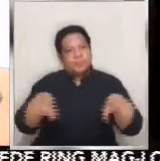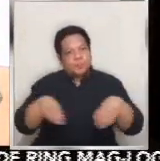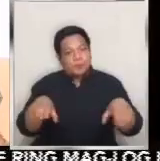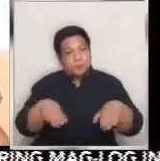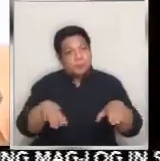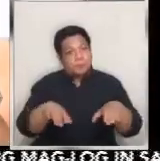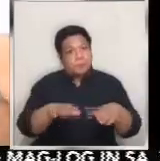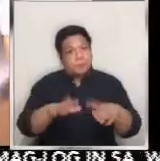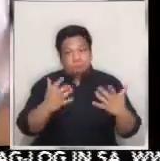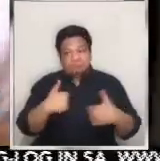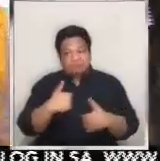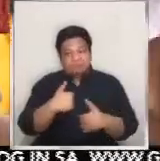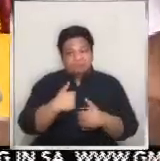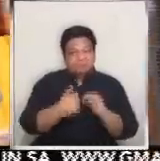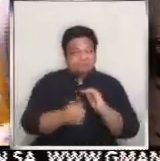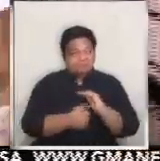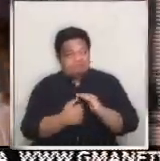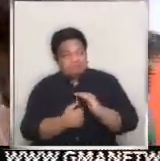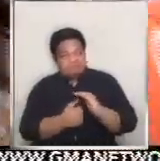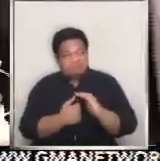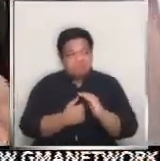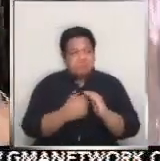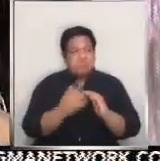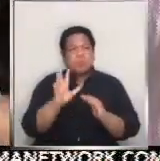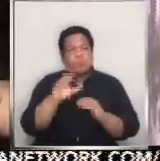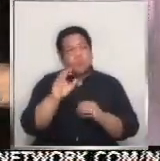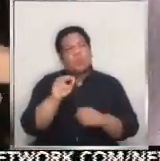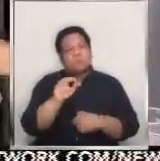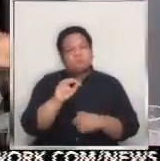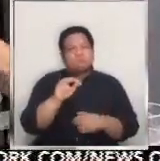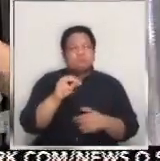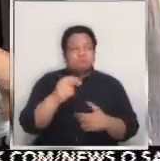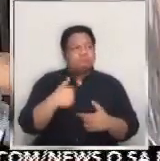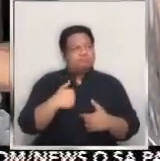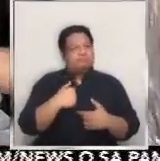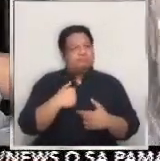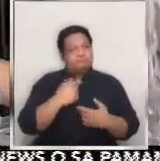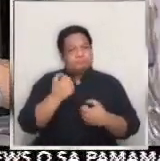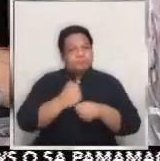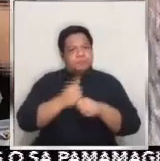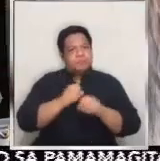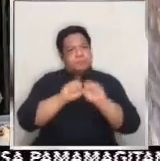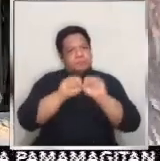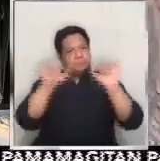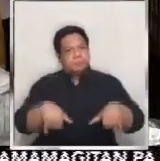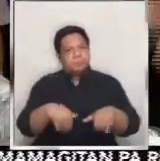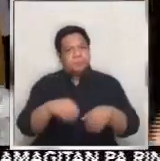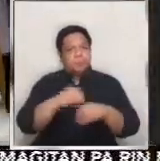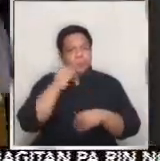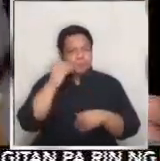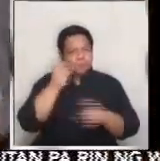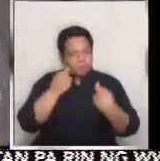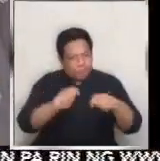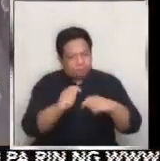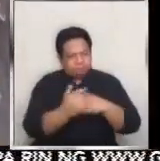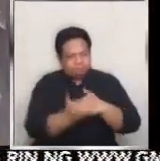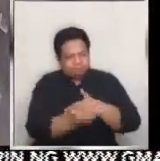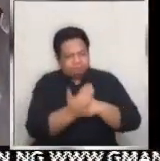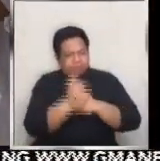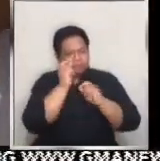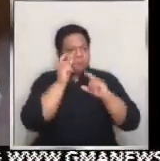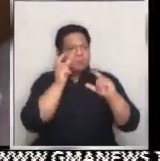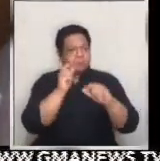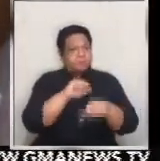magmukmuk, gumawa siya ng bagong sistema o routine sa bahay. Pinilit niya maging morning person at nagtayo ng maliit na negosyo sa